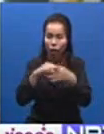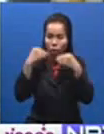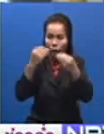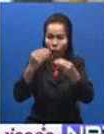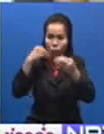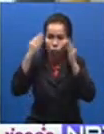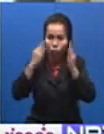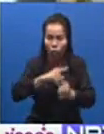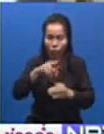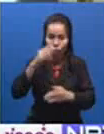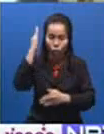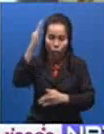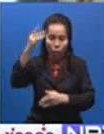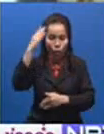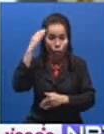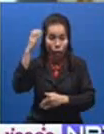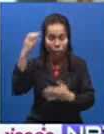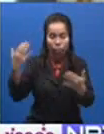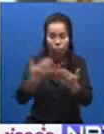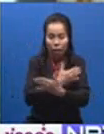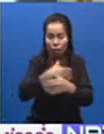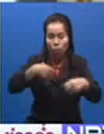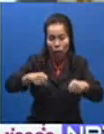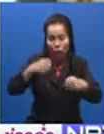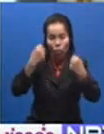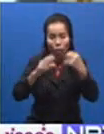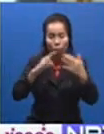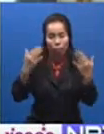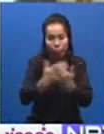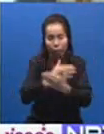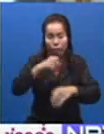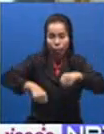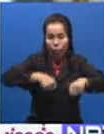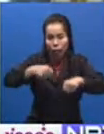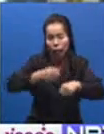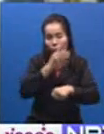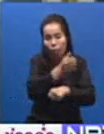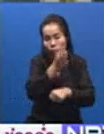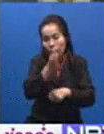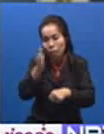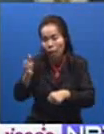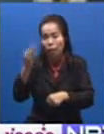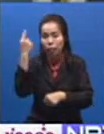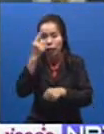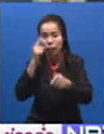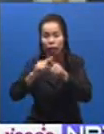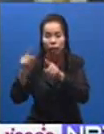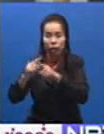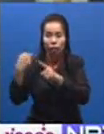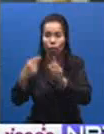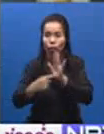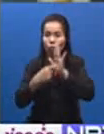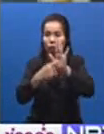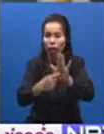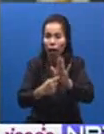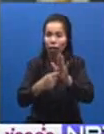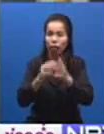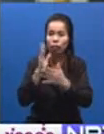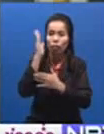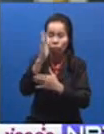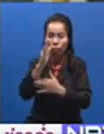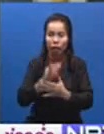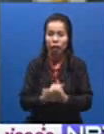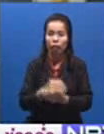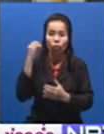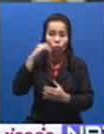นั้นเป็นเมืองแห่งจักรยานนะครับเหมือนกับการที่เราได้พยายามที่จะปั่นจักรยานกันทุกๆสัปดาห์ในทุกๆวันอาทิต